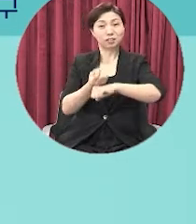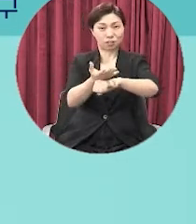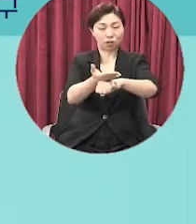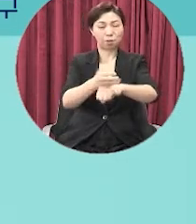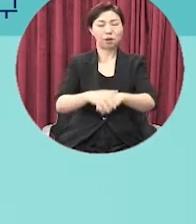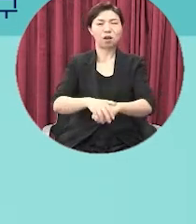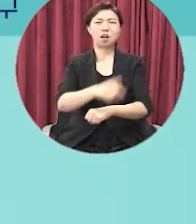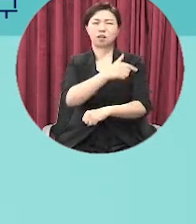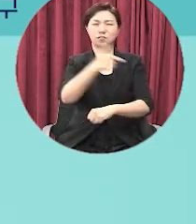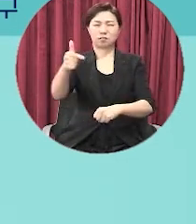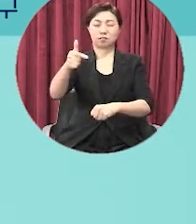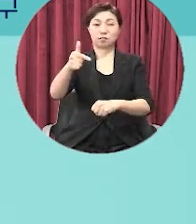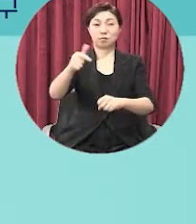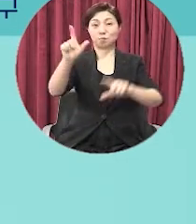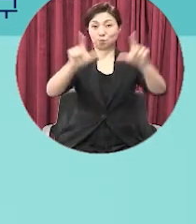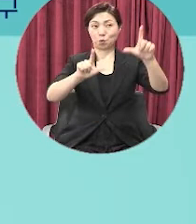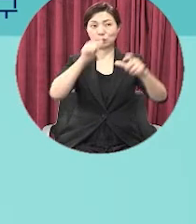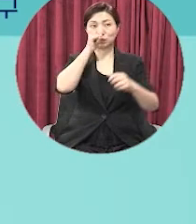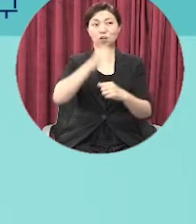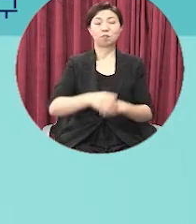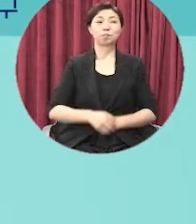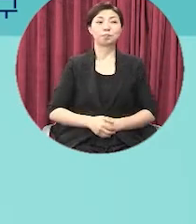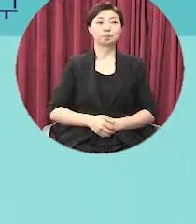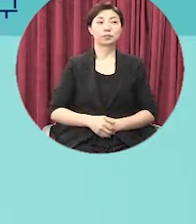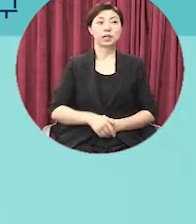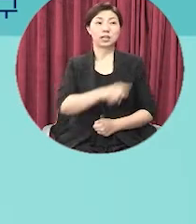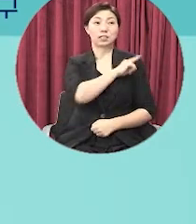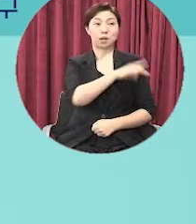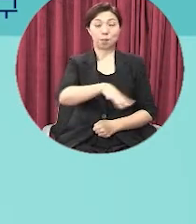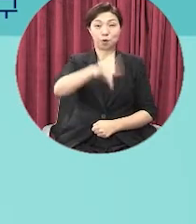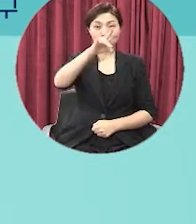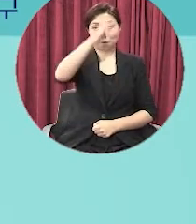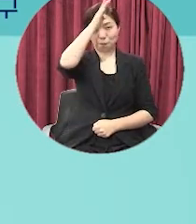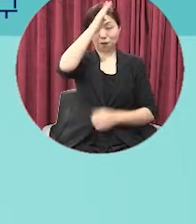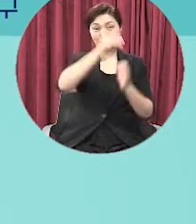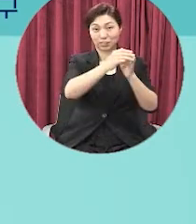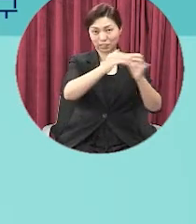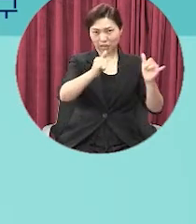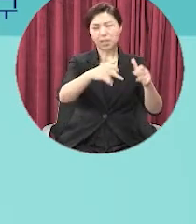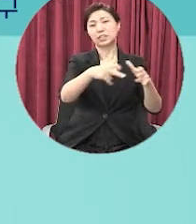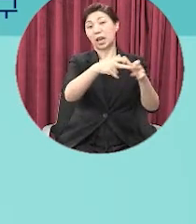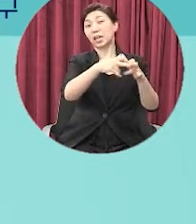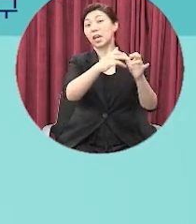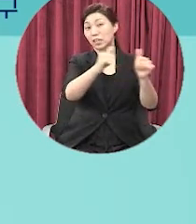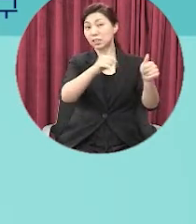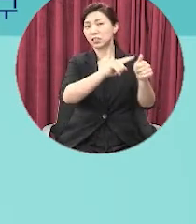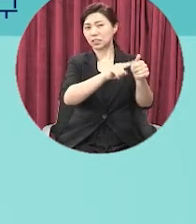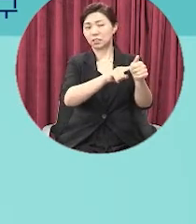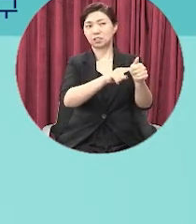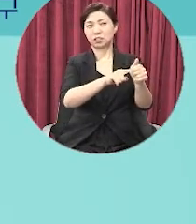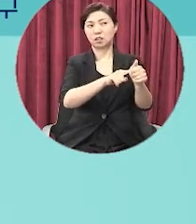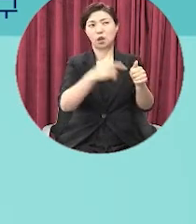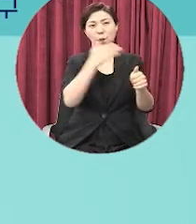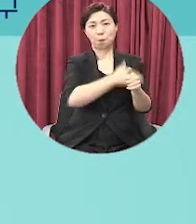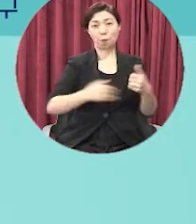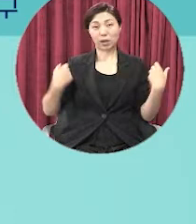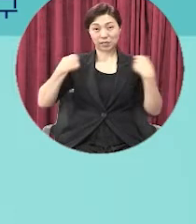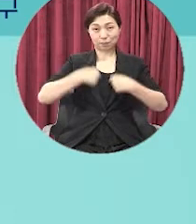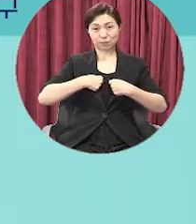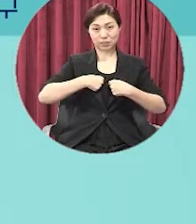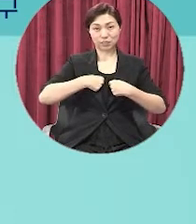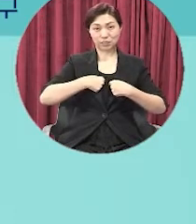됩니다 아 음 걱정 그림 이구요 일단 한 4분이 장애인이 따고 치고 여러분을 뭐 또는 아